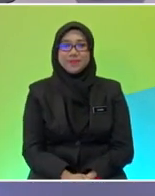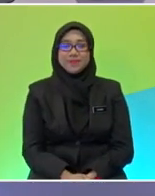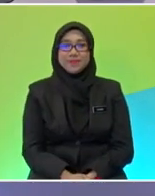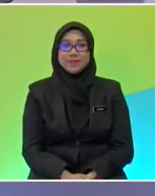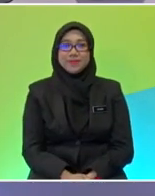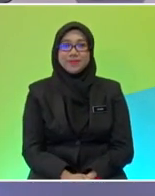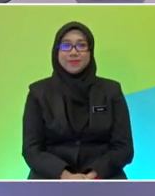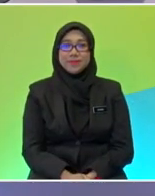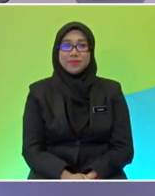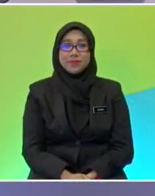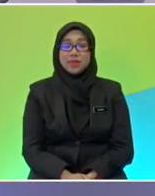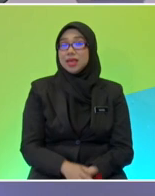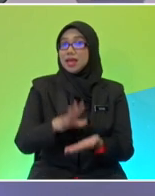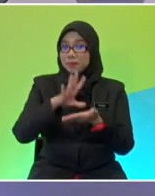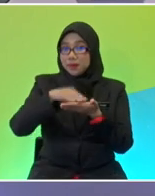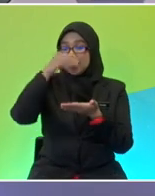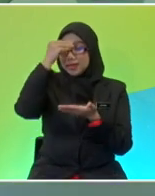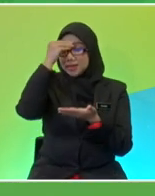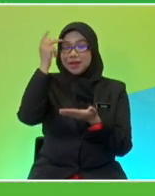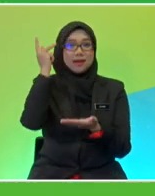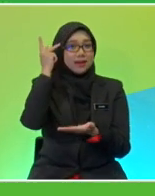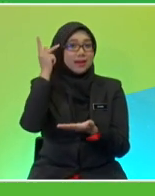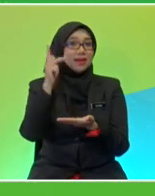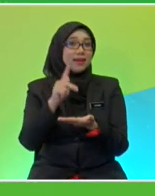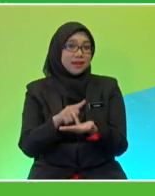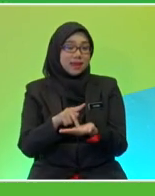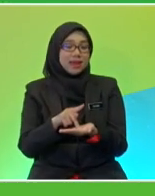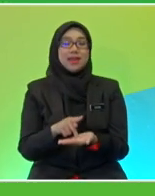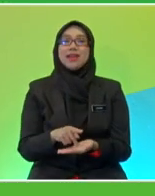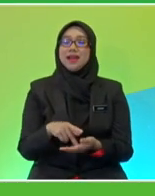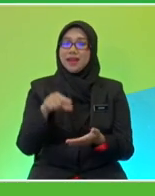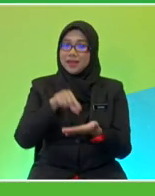Inilah kita akan belajar kita akan kenali ayam